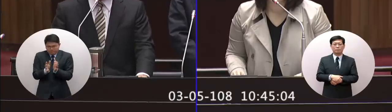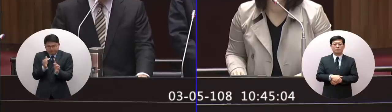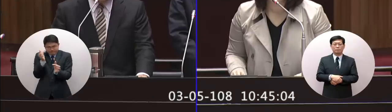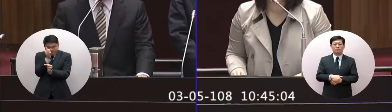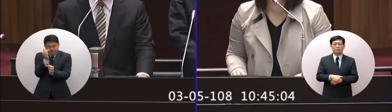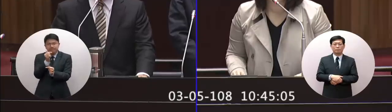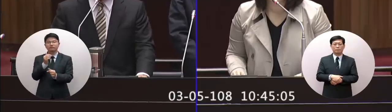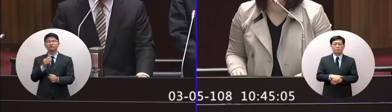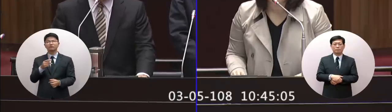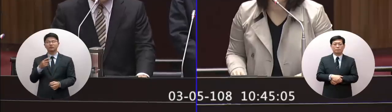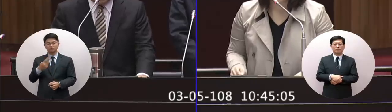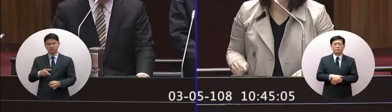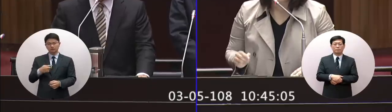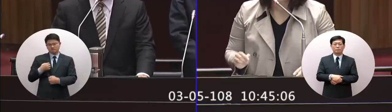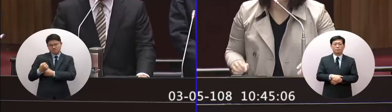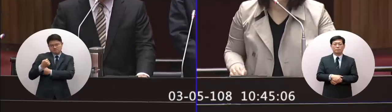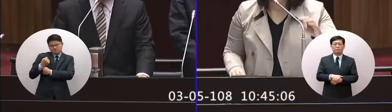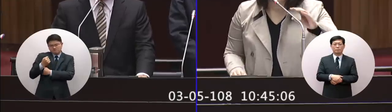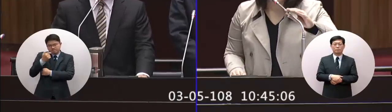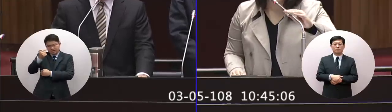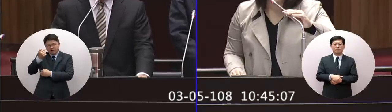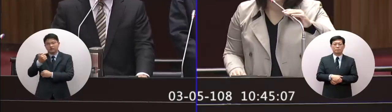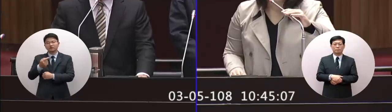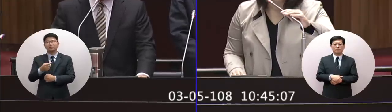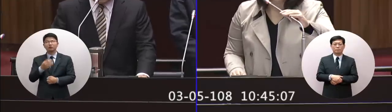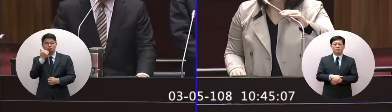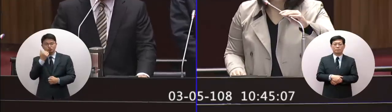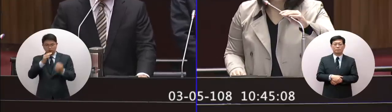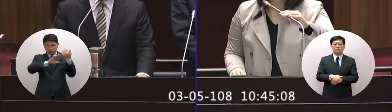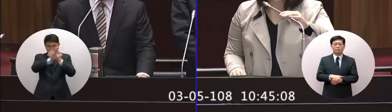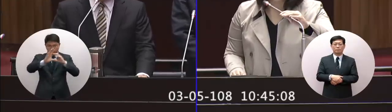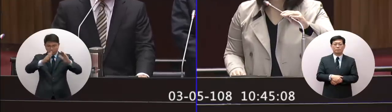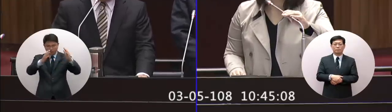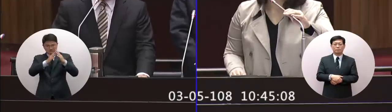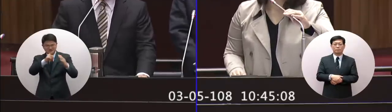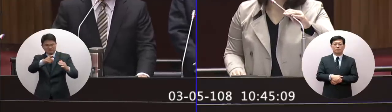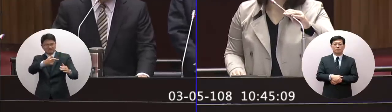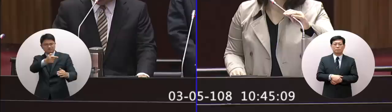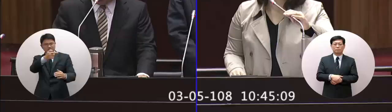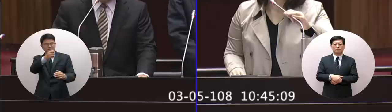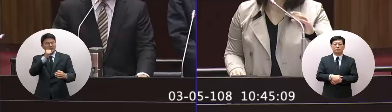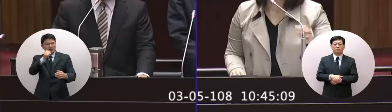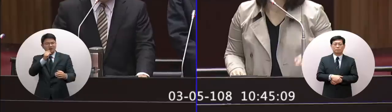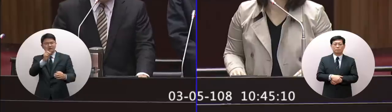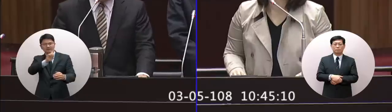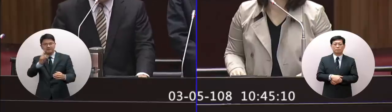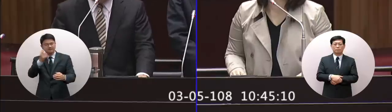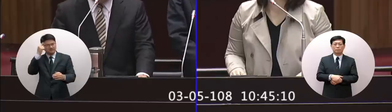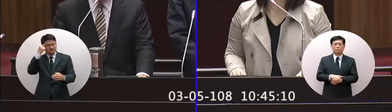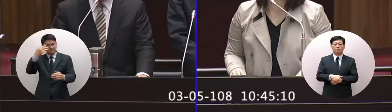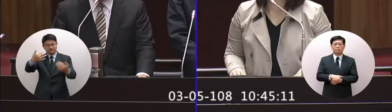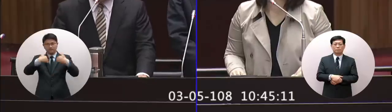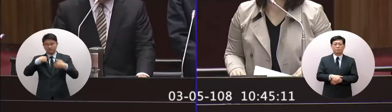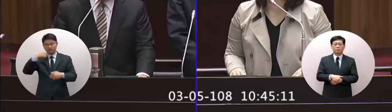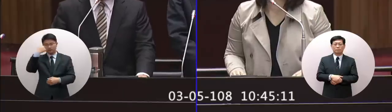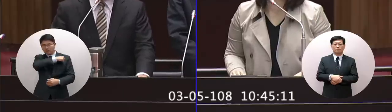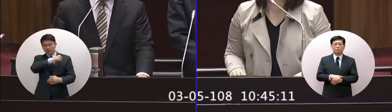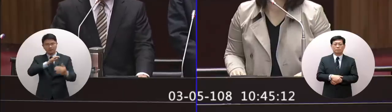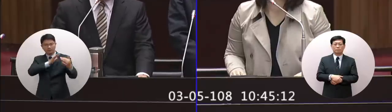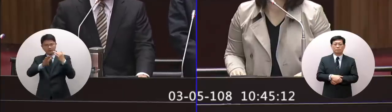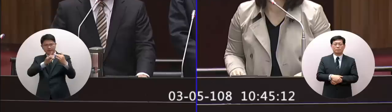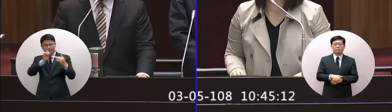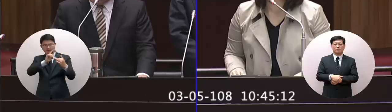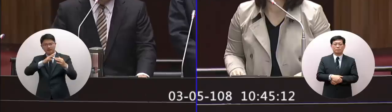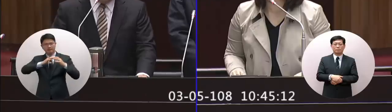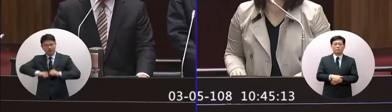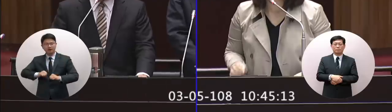备，尽最大的力量。任何国家再强再大，如果要侵略台湾、并吞